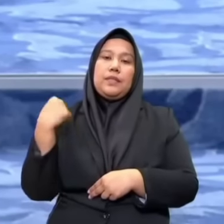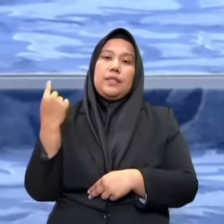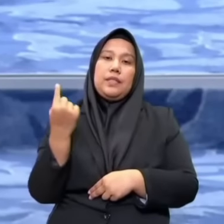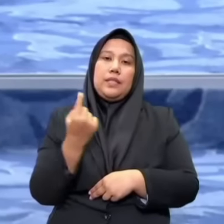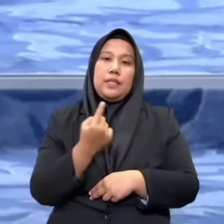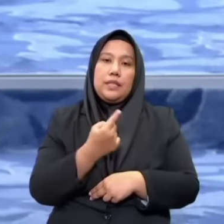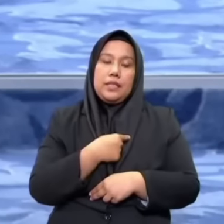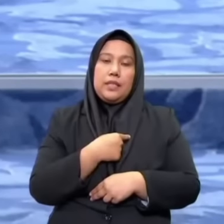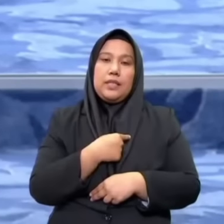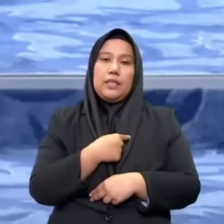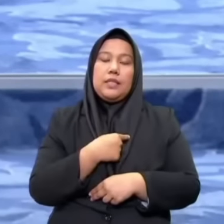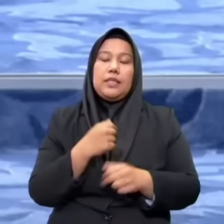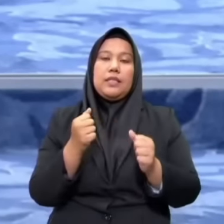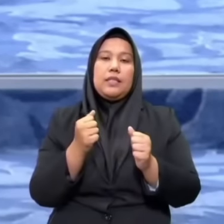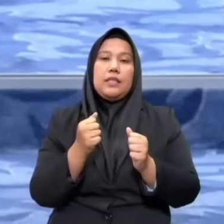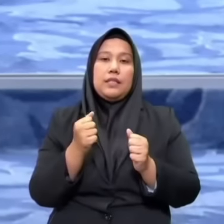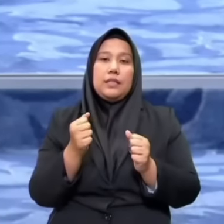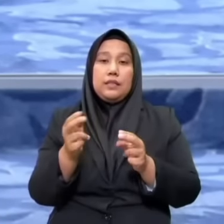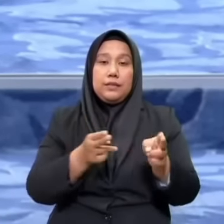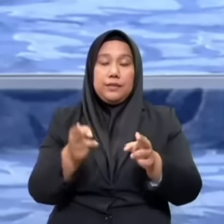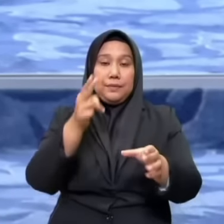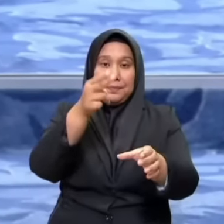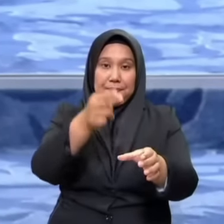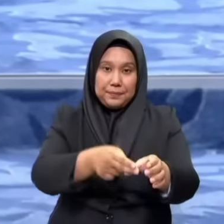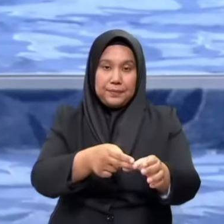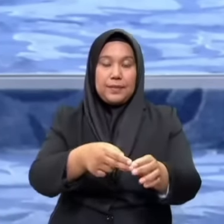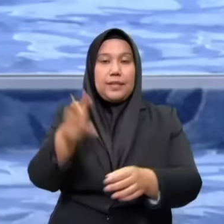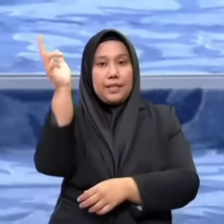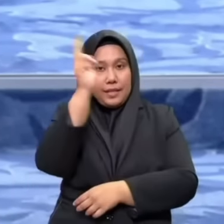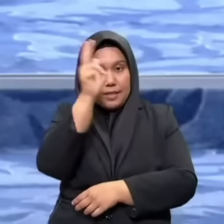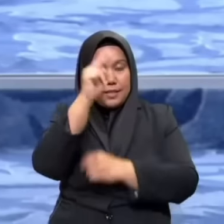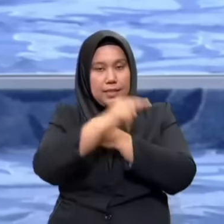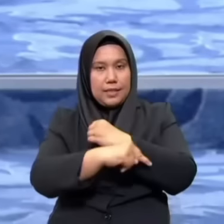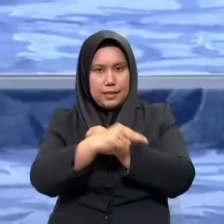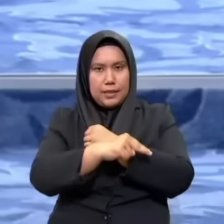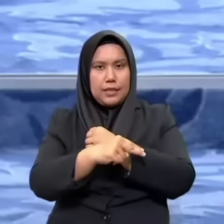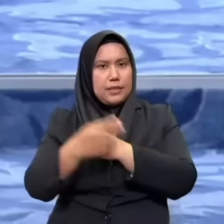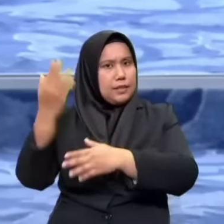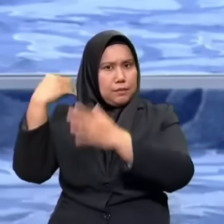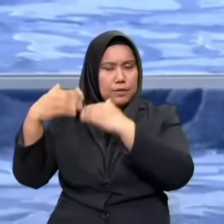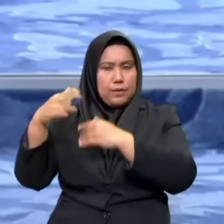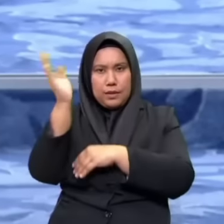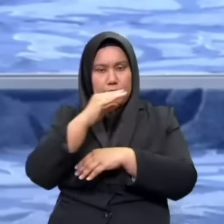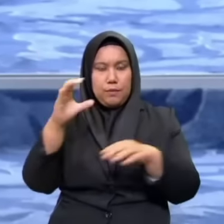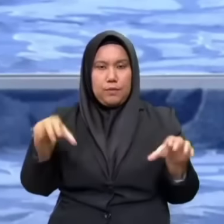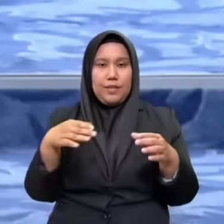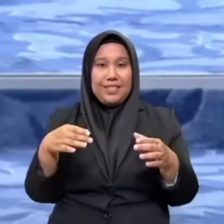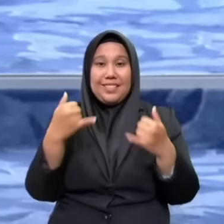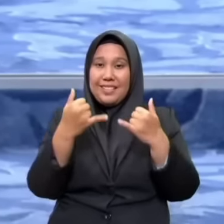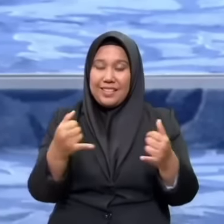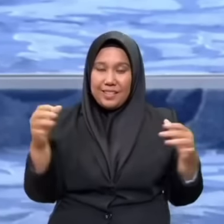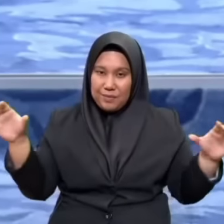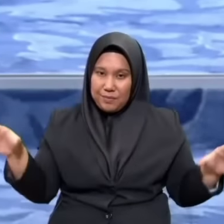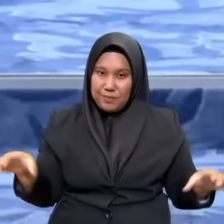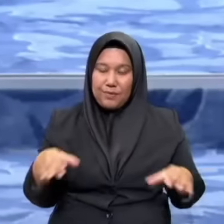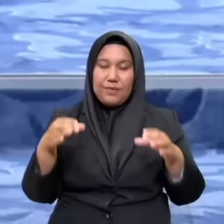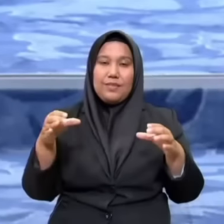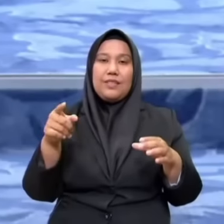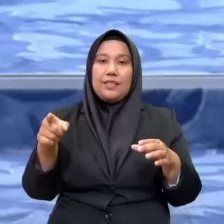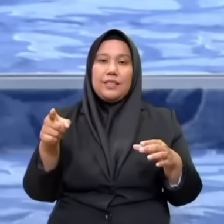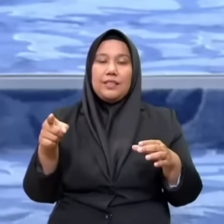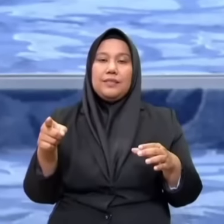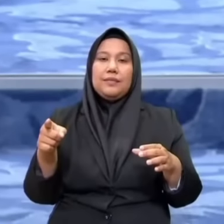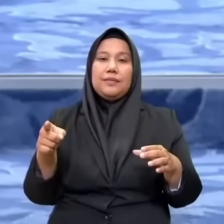dengan kerajaan negeri yang belum pernah dilakukan sebelumnya. Ya. Kita lakukan dengan semua kerajaan negeri dan input kerajaan negeri.